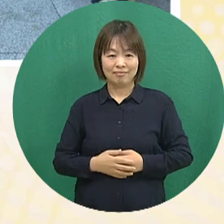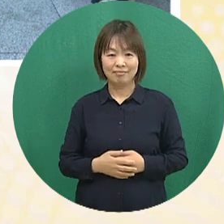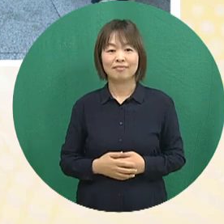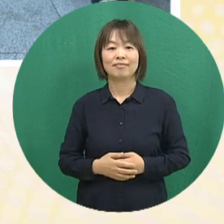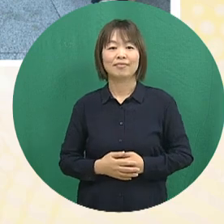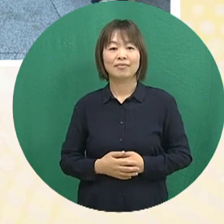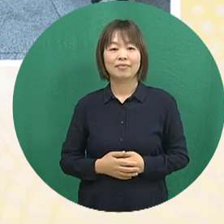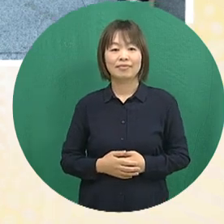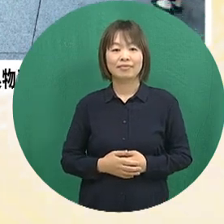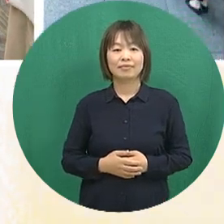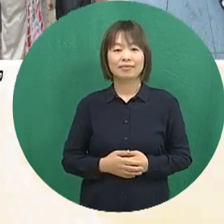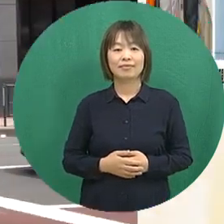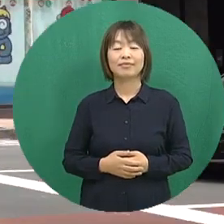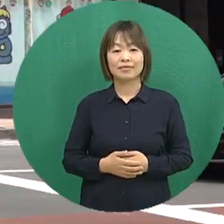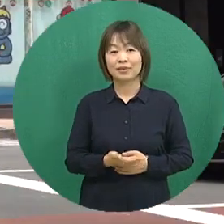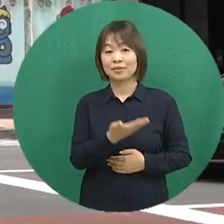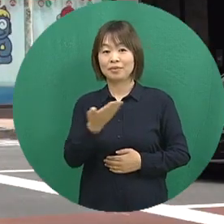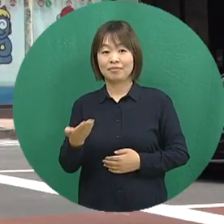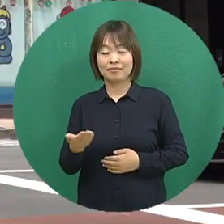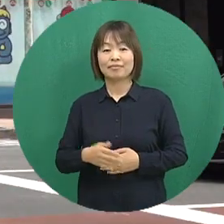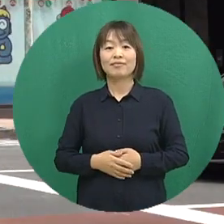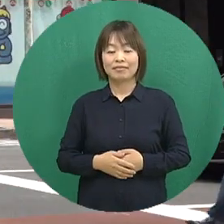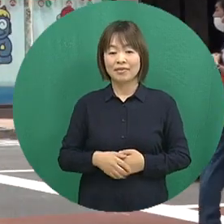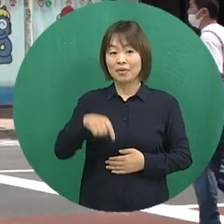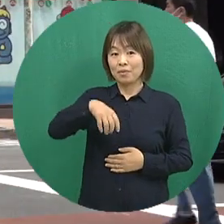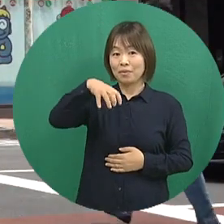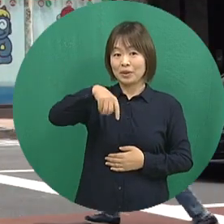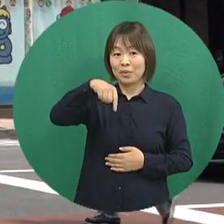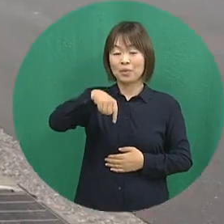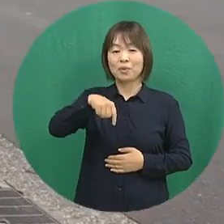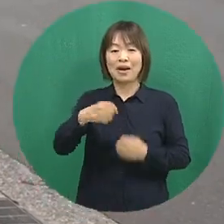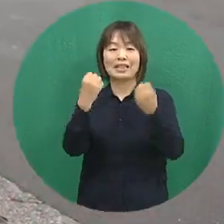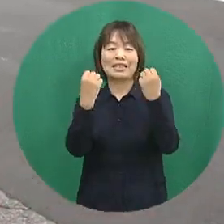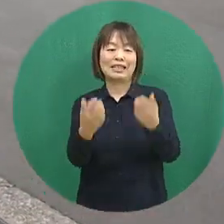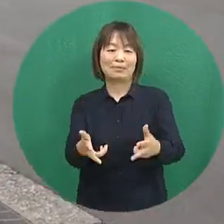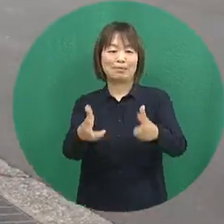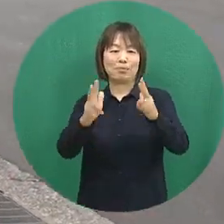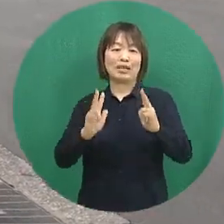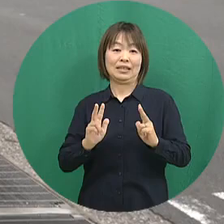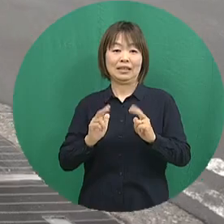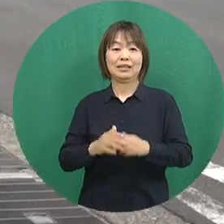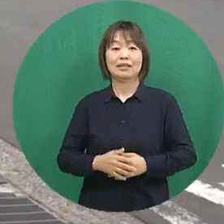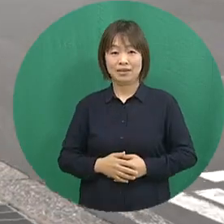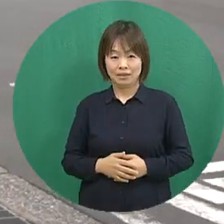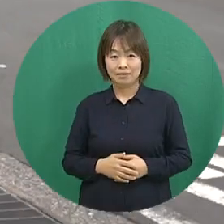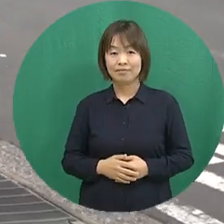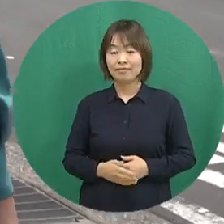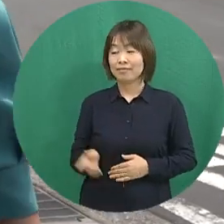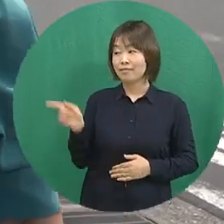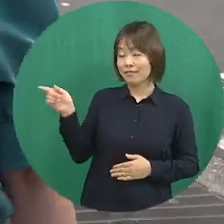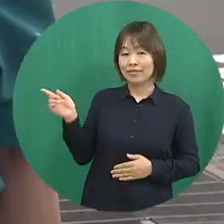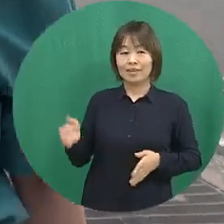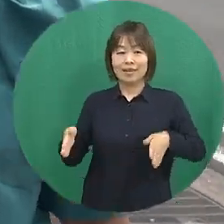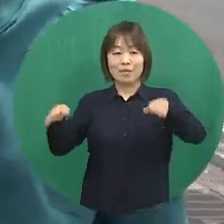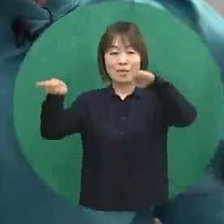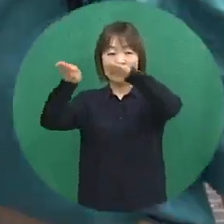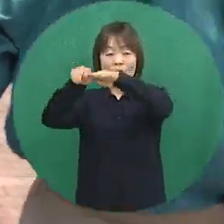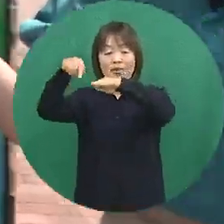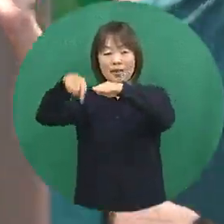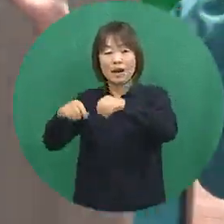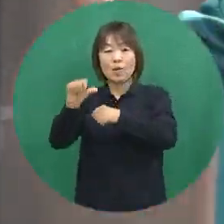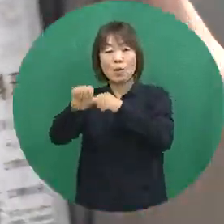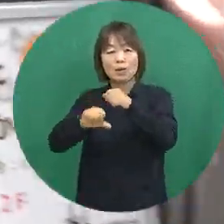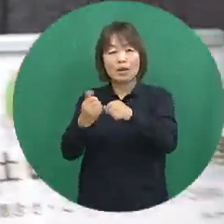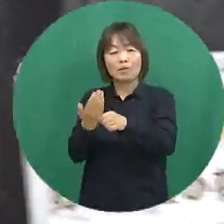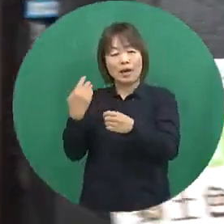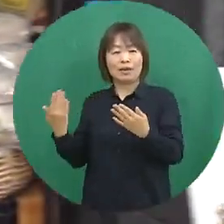動をしています。 次にご紹介するのは 新橋にやってきました。こちらは5年前にリニュー